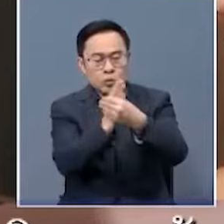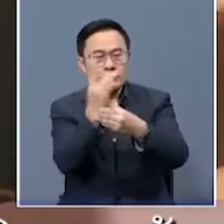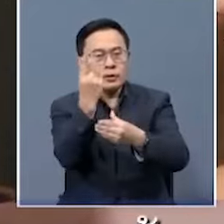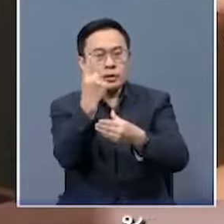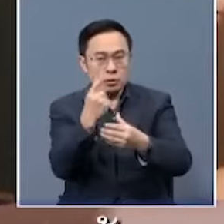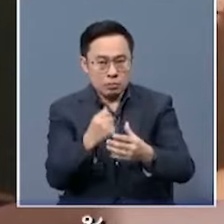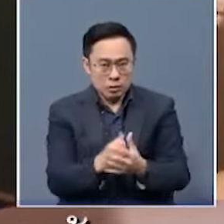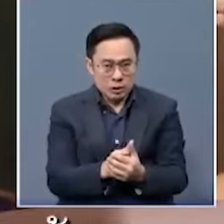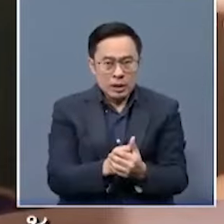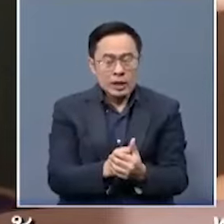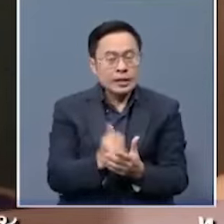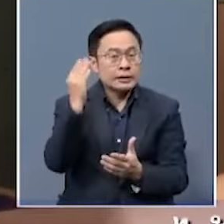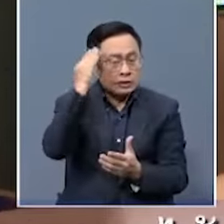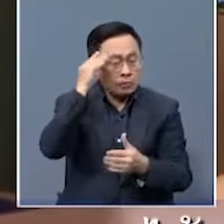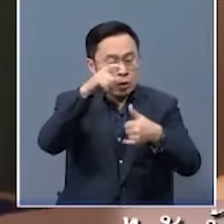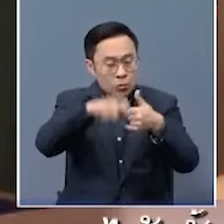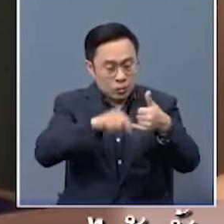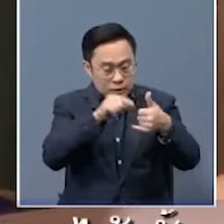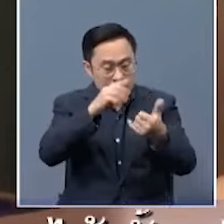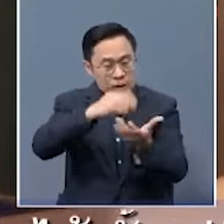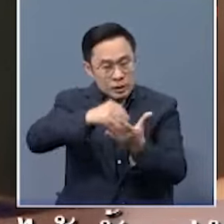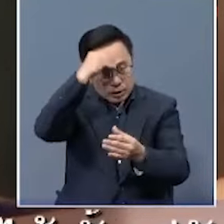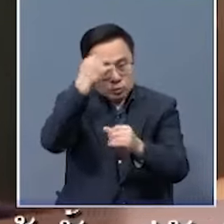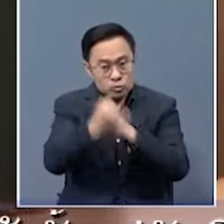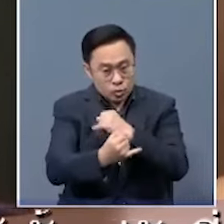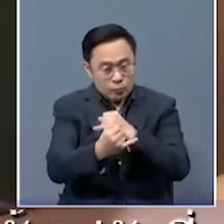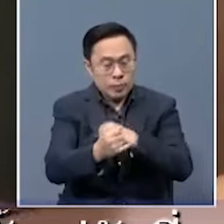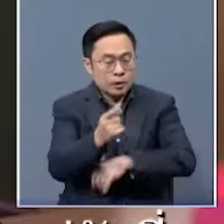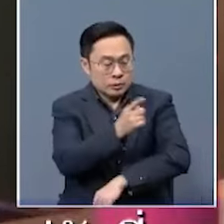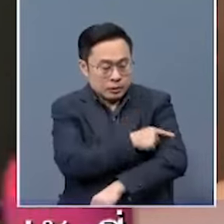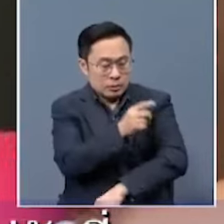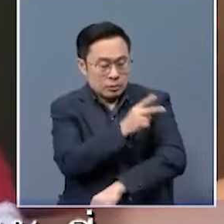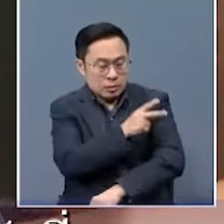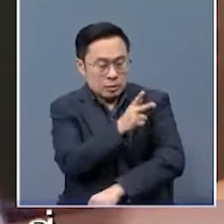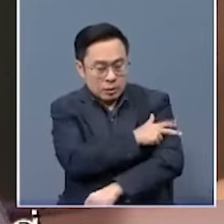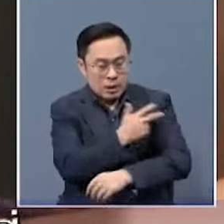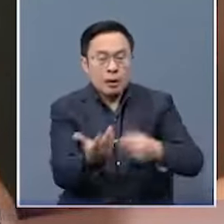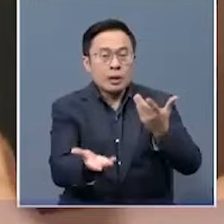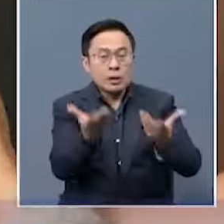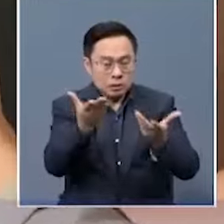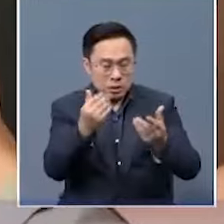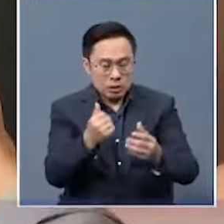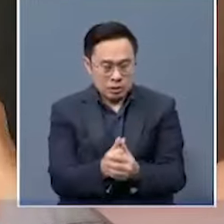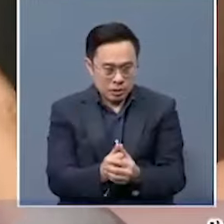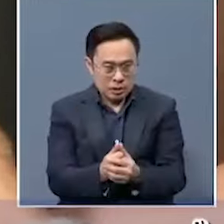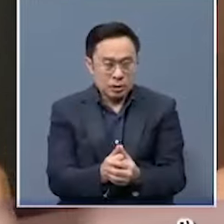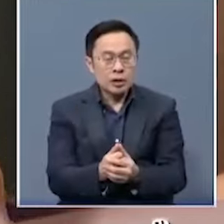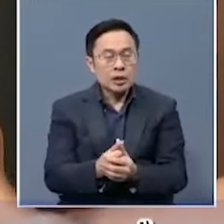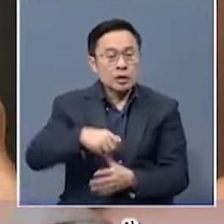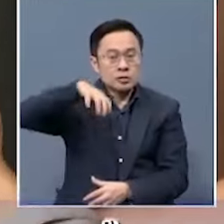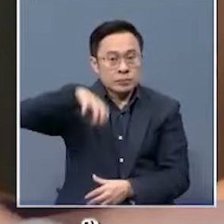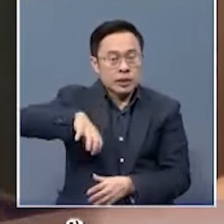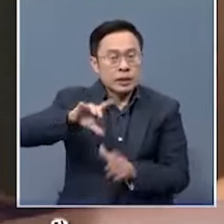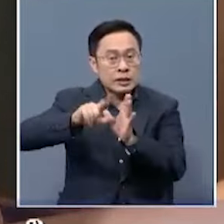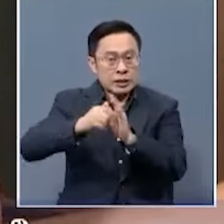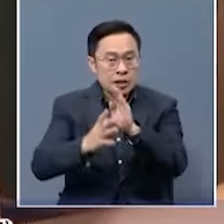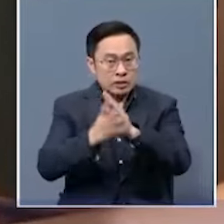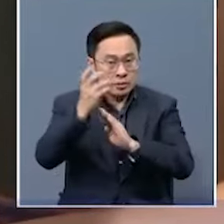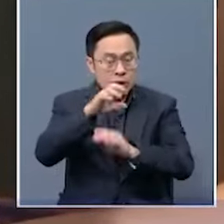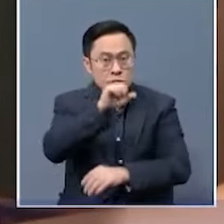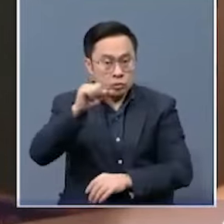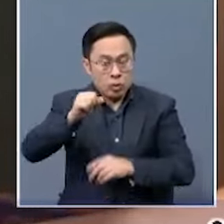อบนะครับเป็นข้อมูลประกอบส่วนบุคคลว่าท่านสำเร็จการศึกษามาเรื่องใดเพราะฉะนั้นสำนักงานเลขาธิการสภาผู้แทนราษฎ